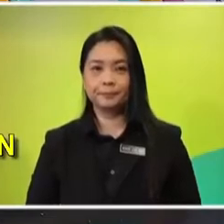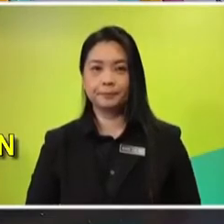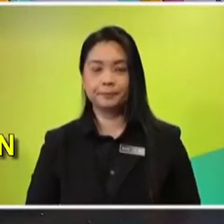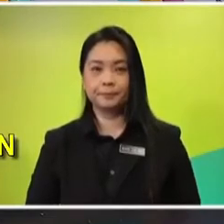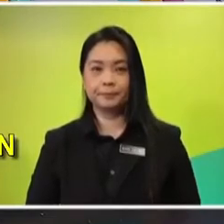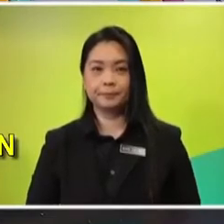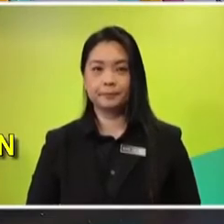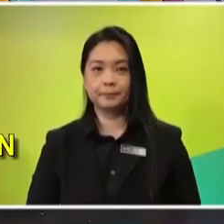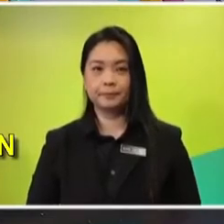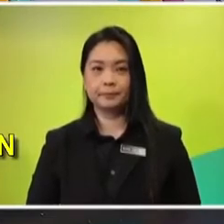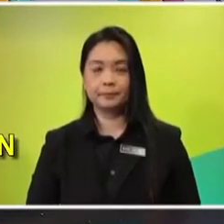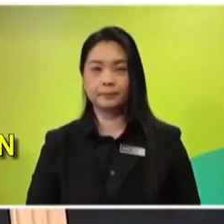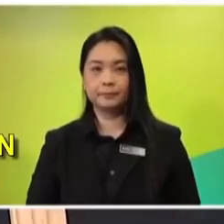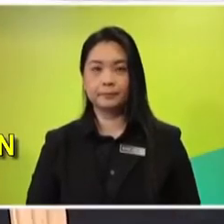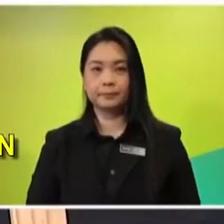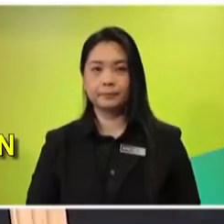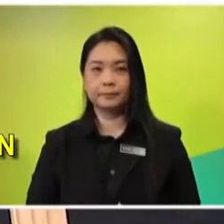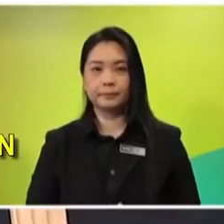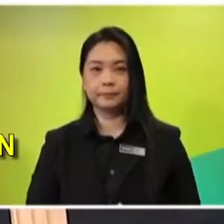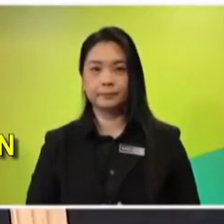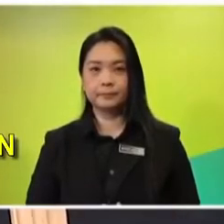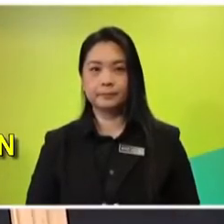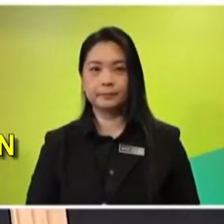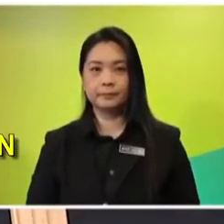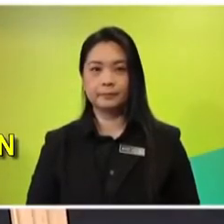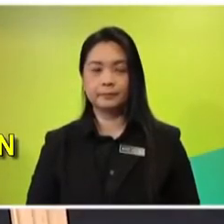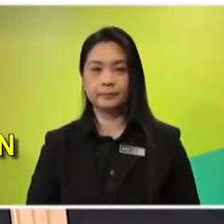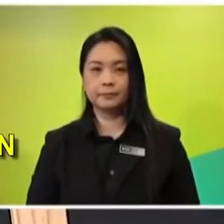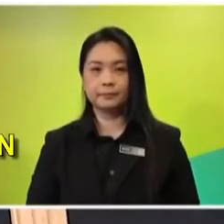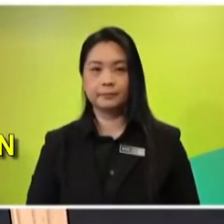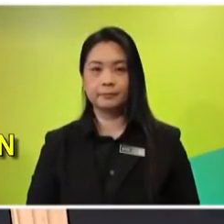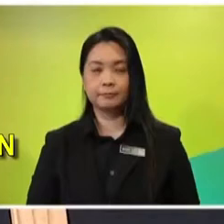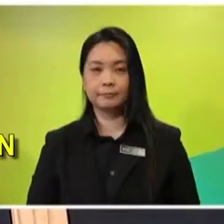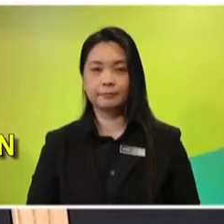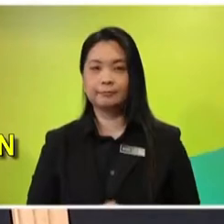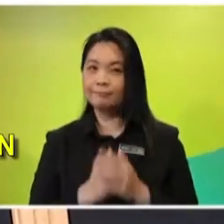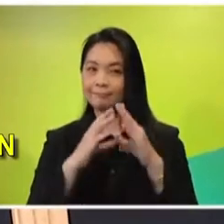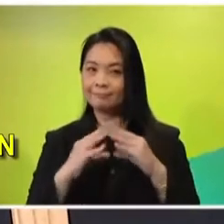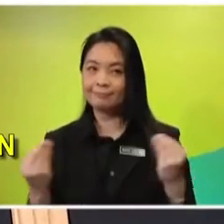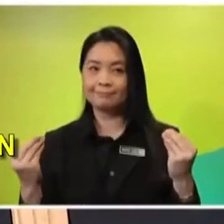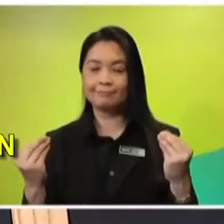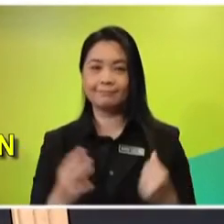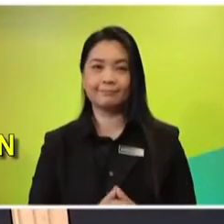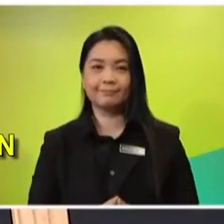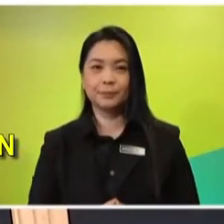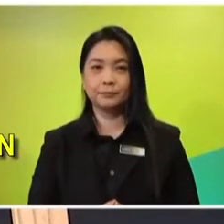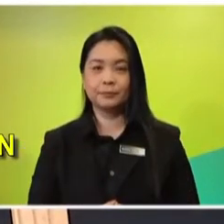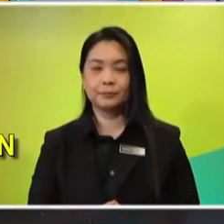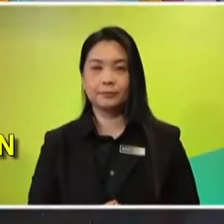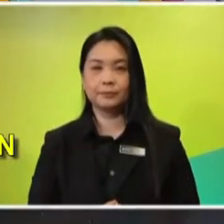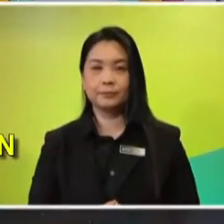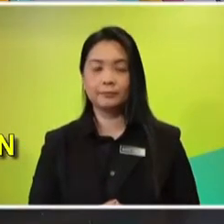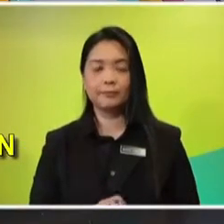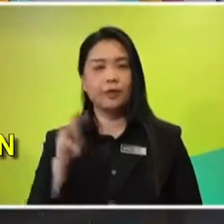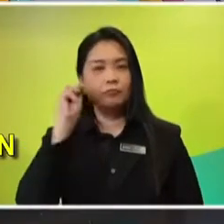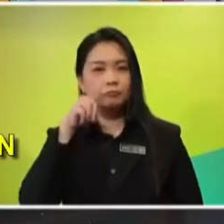bagus. Okey, 2/3. Ye, selesai kita punya pecahan. Tapi kan cikgu, saya ada satu soalan